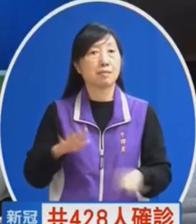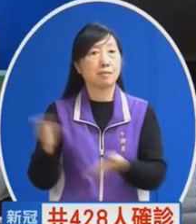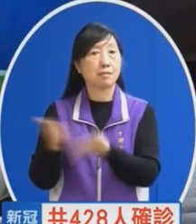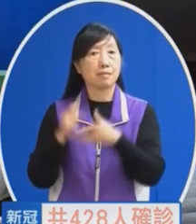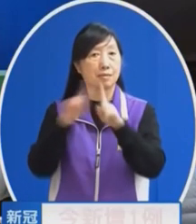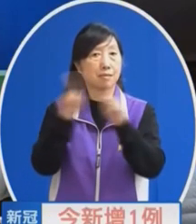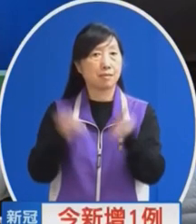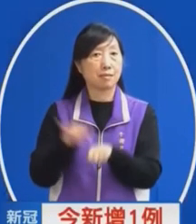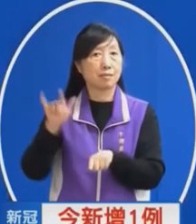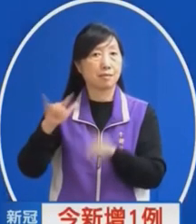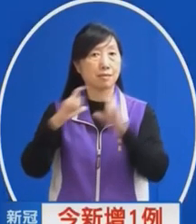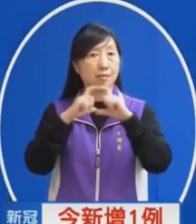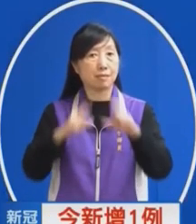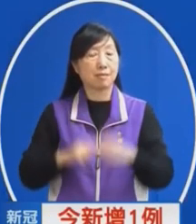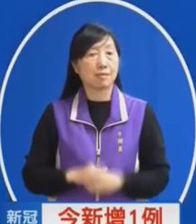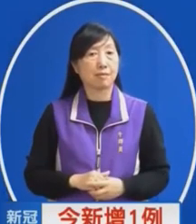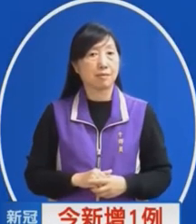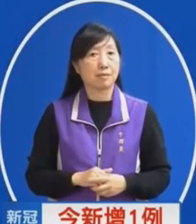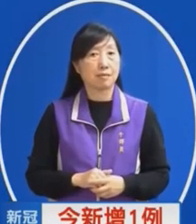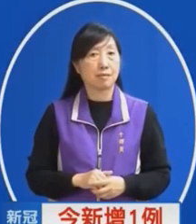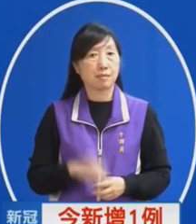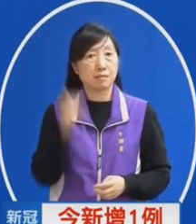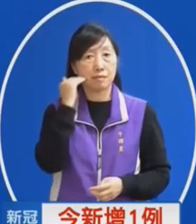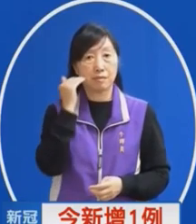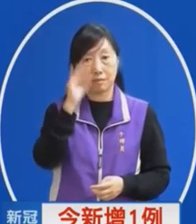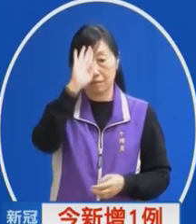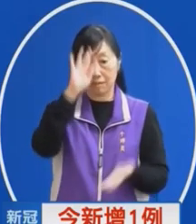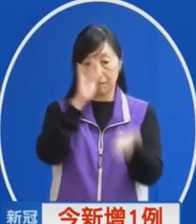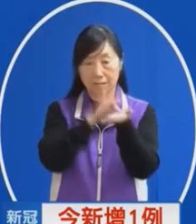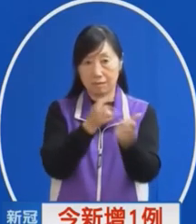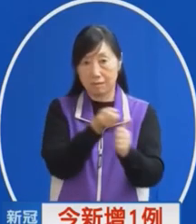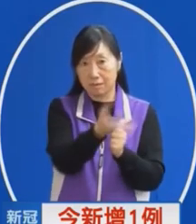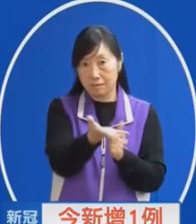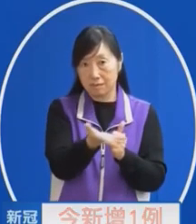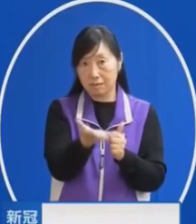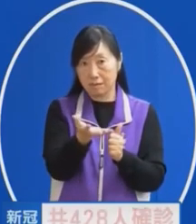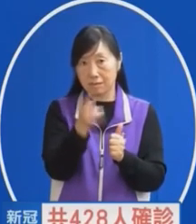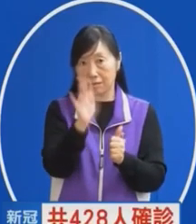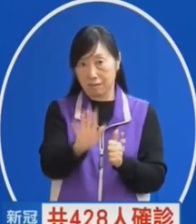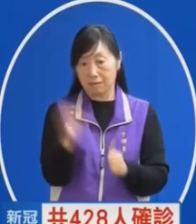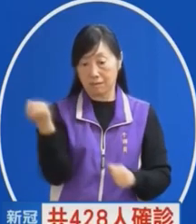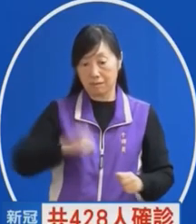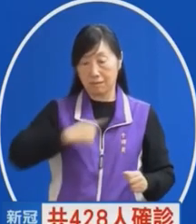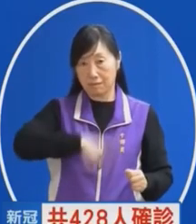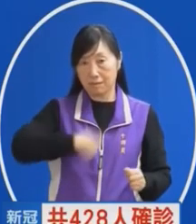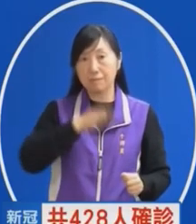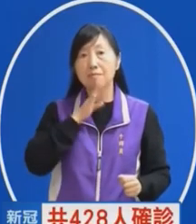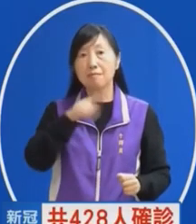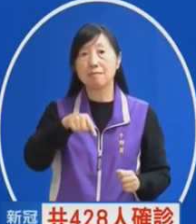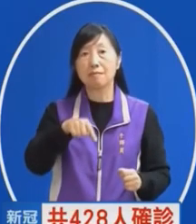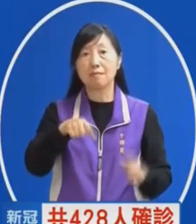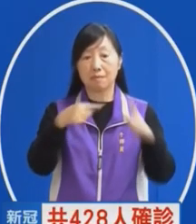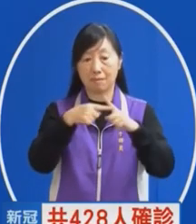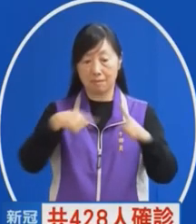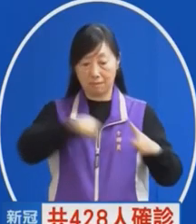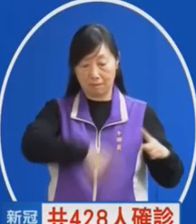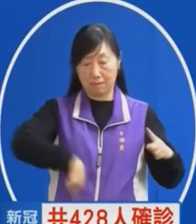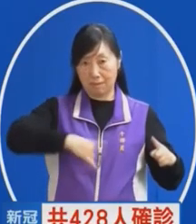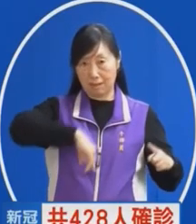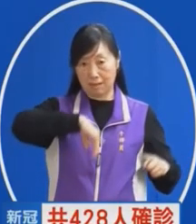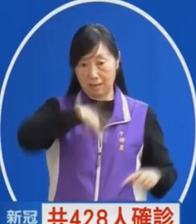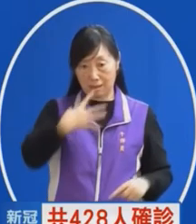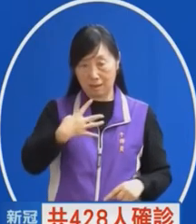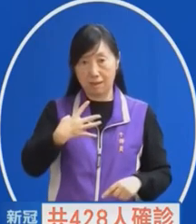授。 好，发生病毒感染以后产生抗体，这是我们自然的身体的免